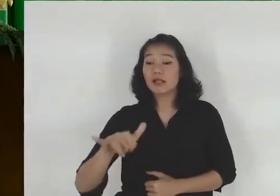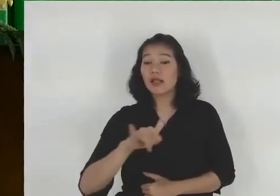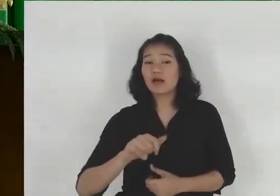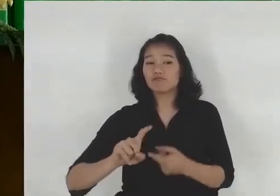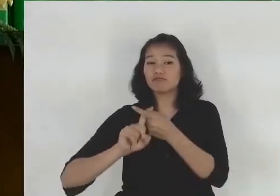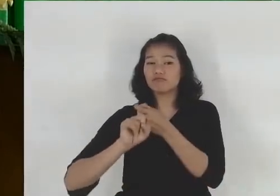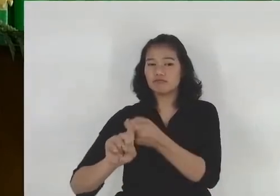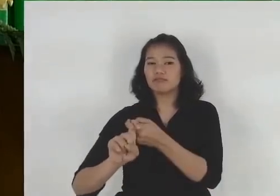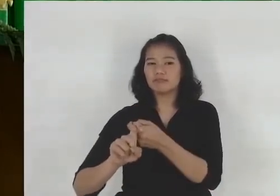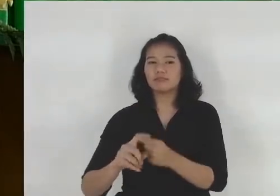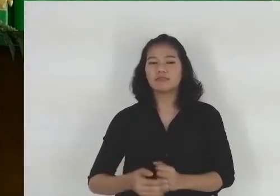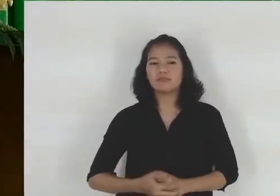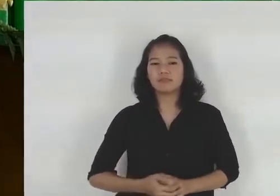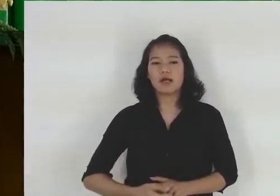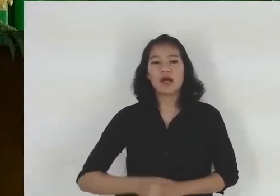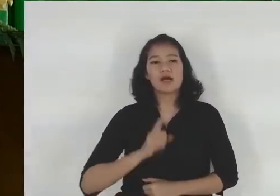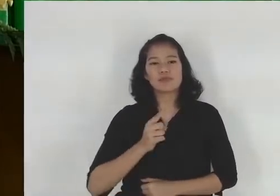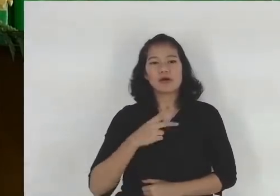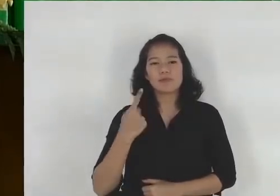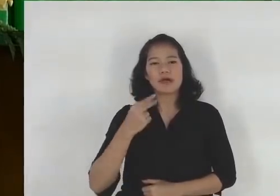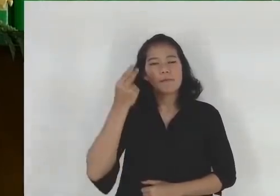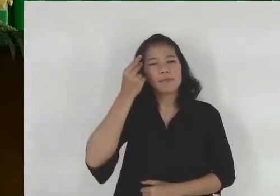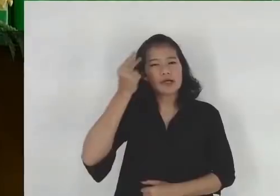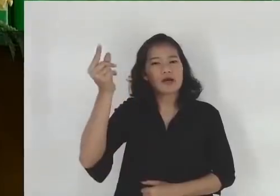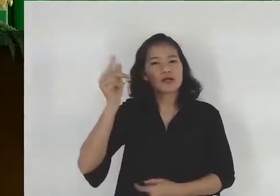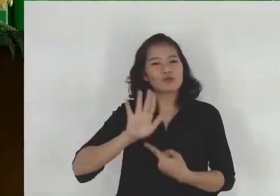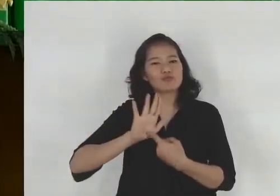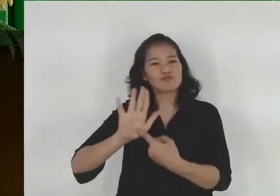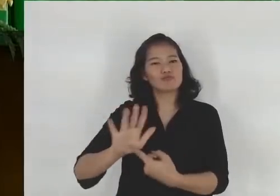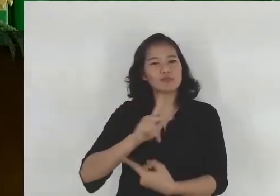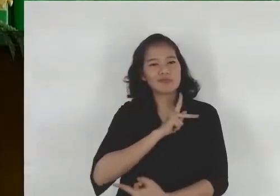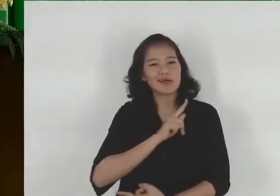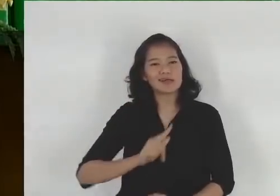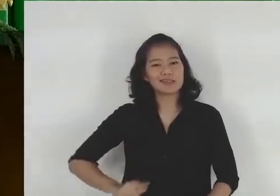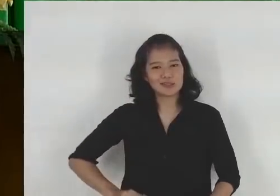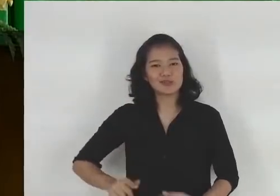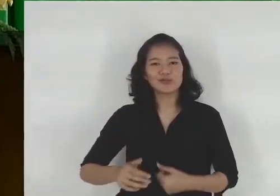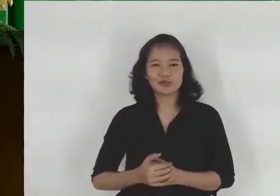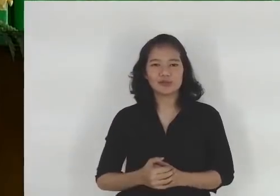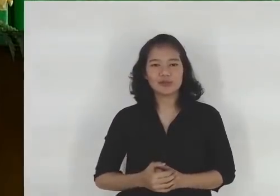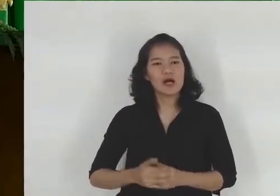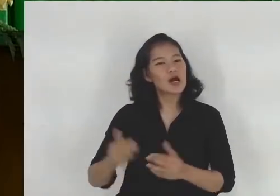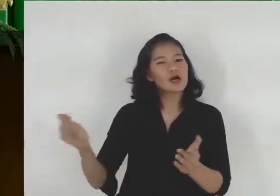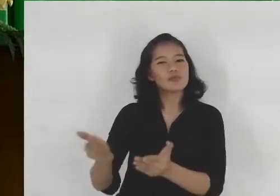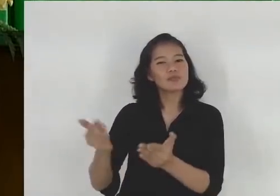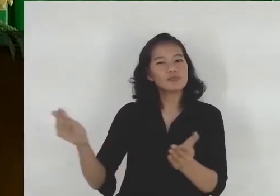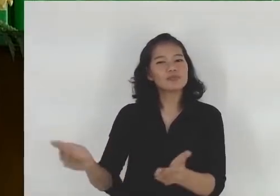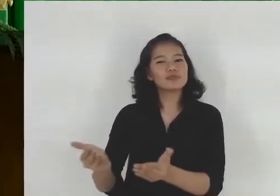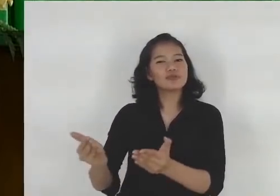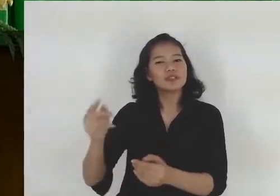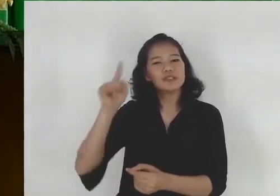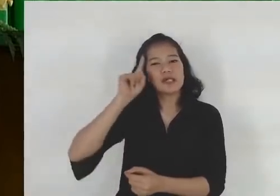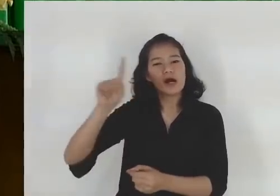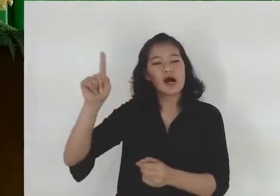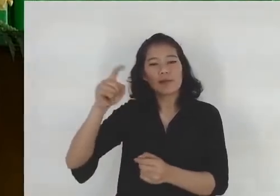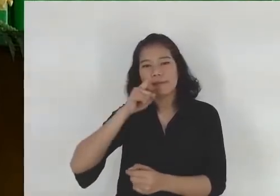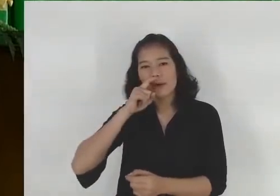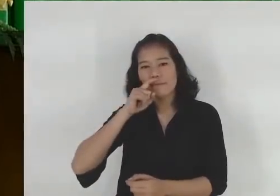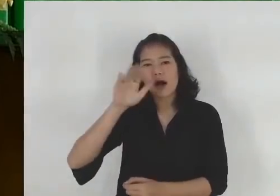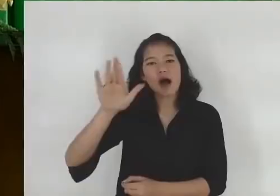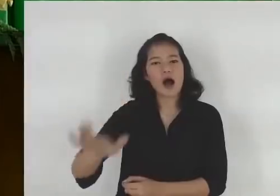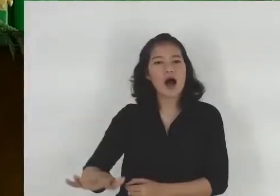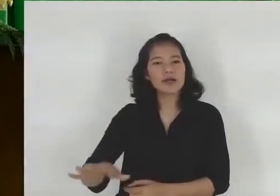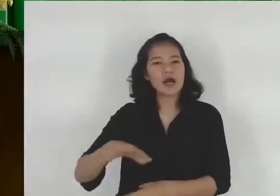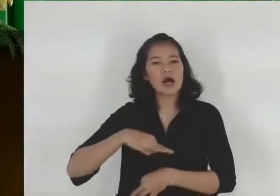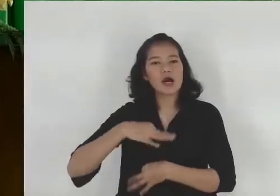jadilah sahabat sesama sebab kami rindu mempersepsikan Kristus terpujilah Allah